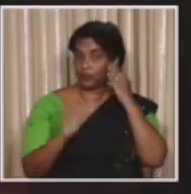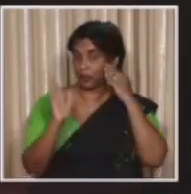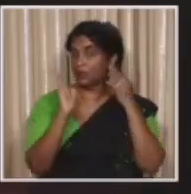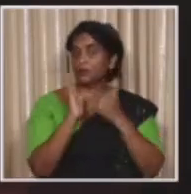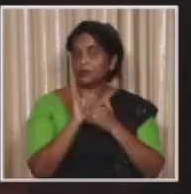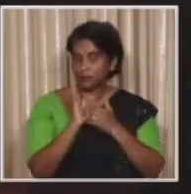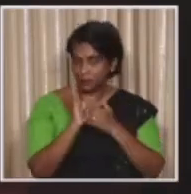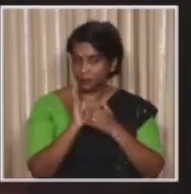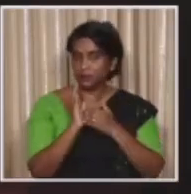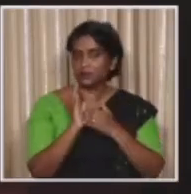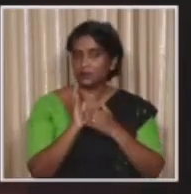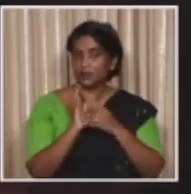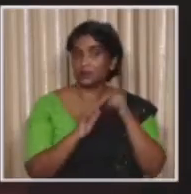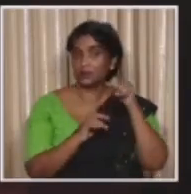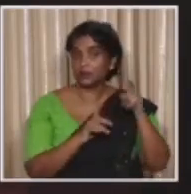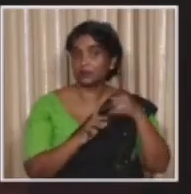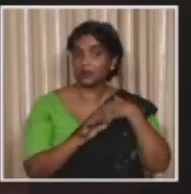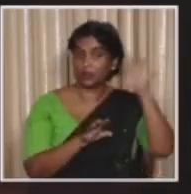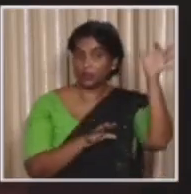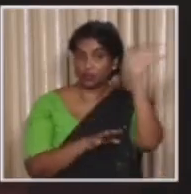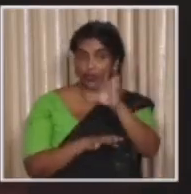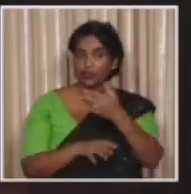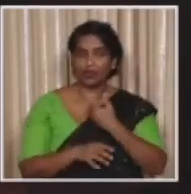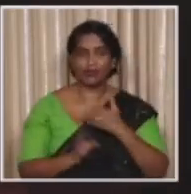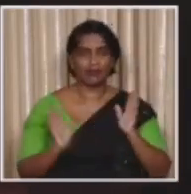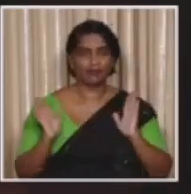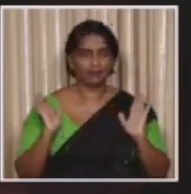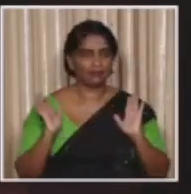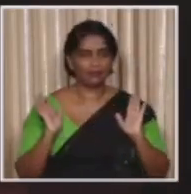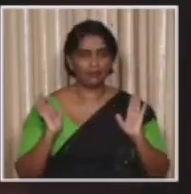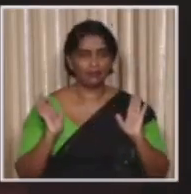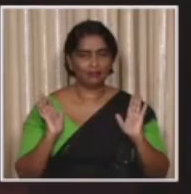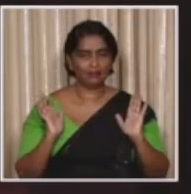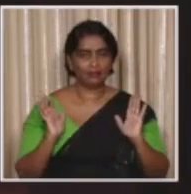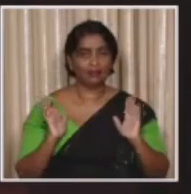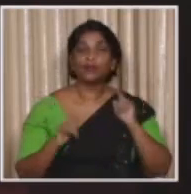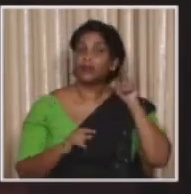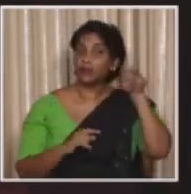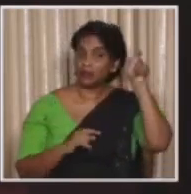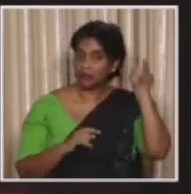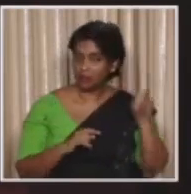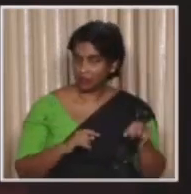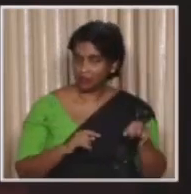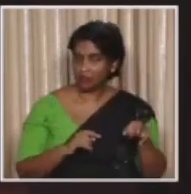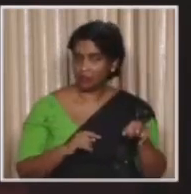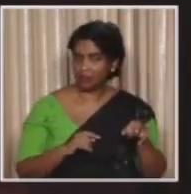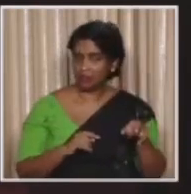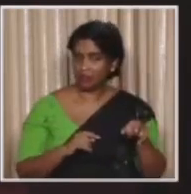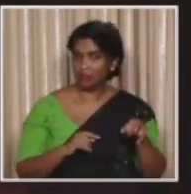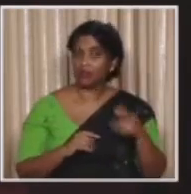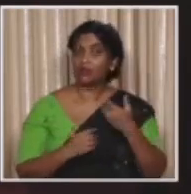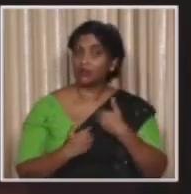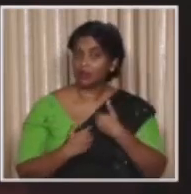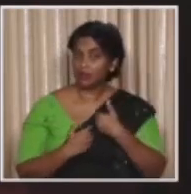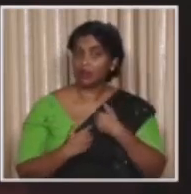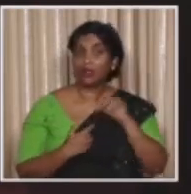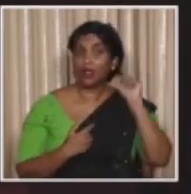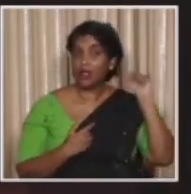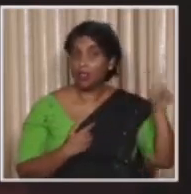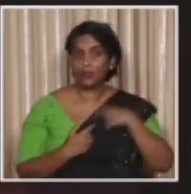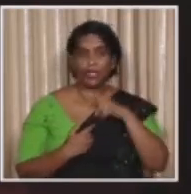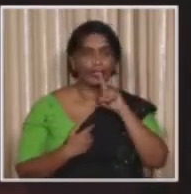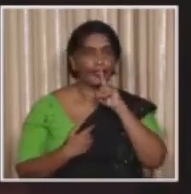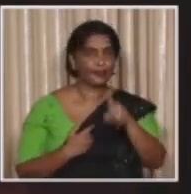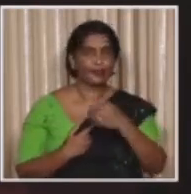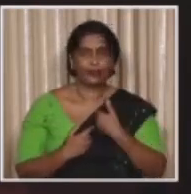සිටින්නේ ඔහු අපි පත් කරපු පුද්ගලෙක් නොවේ ඔහු අපි යෝජනා කරපු